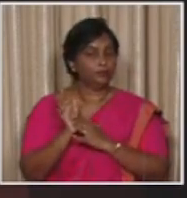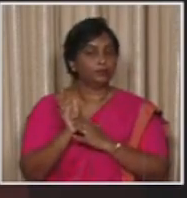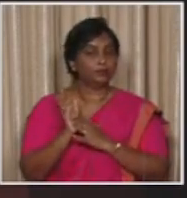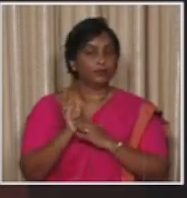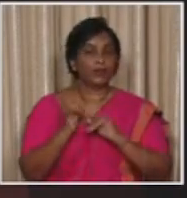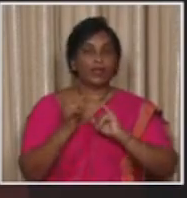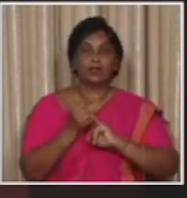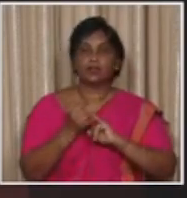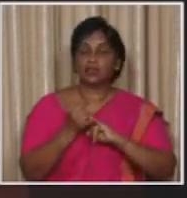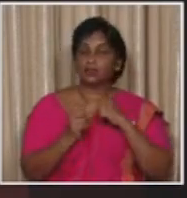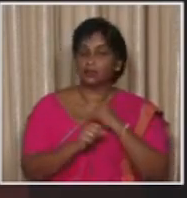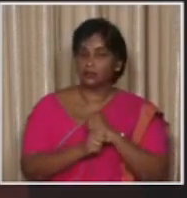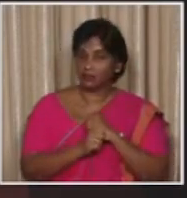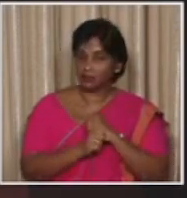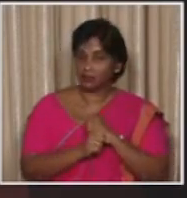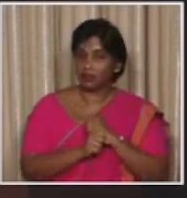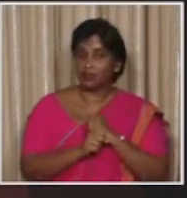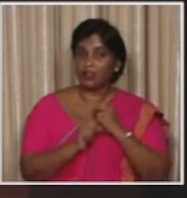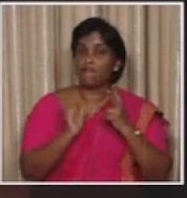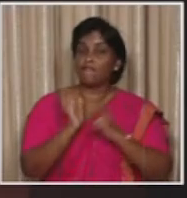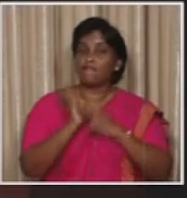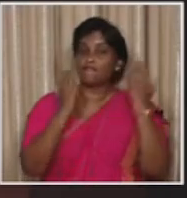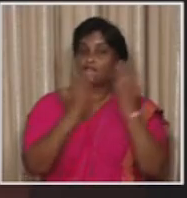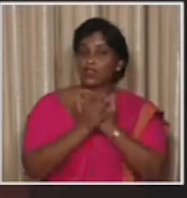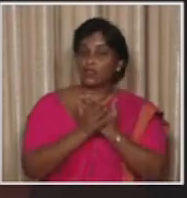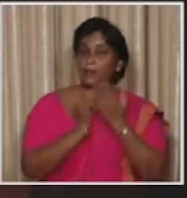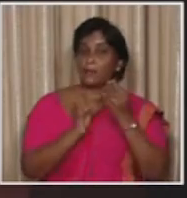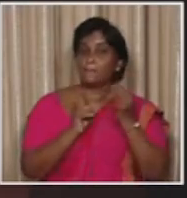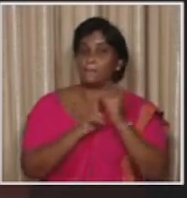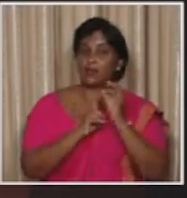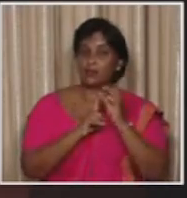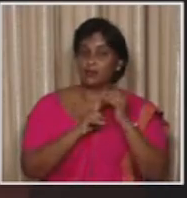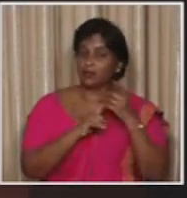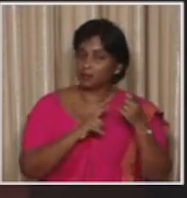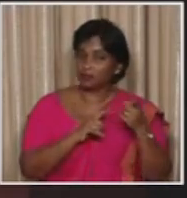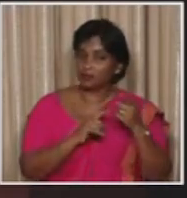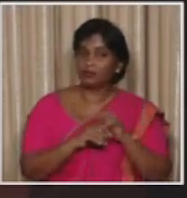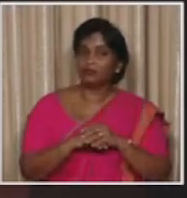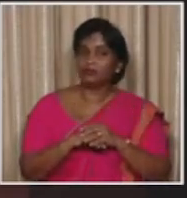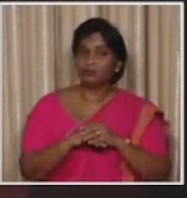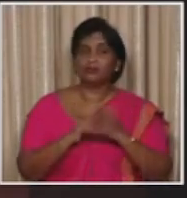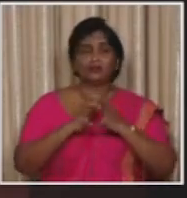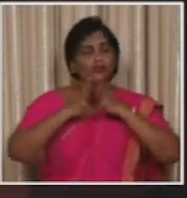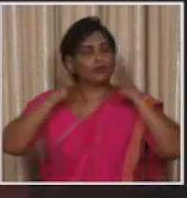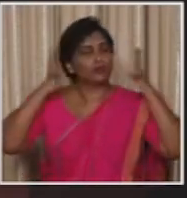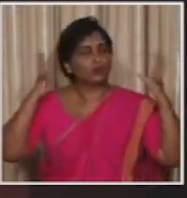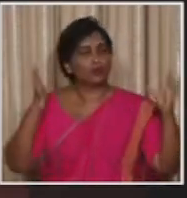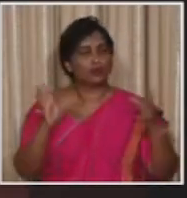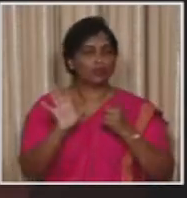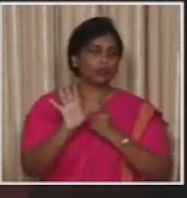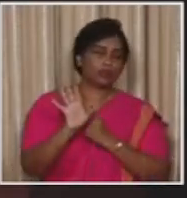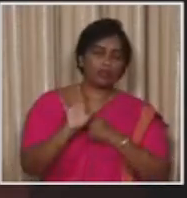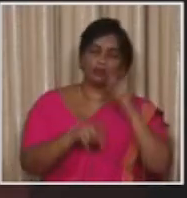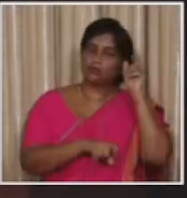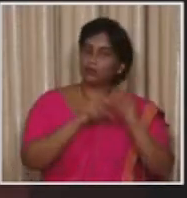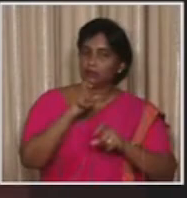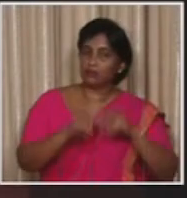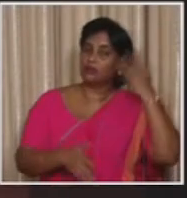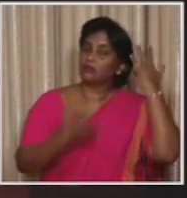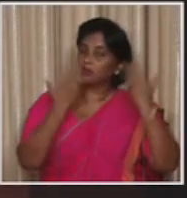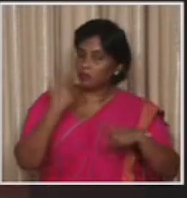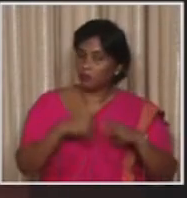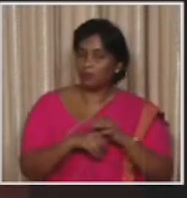සාගරිකා ගෝමස්, විජය කුමාරතුංග, ප්‍රේමකීර්ති ඩල්ලිස්, තව විශාල තරුණය ප්‍රමාණයක් ජීවිත අහිමි